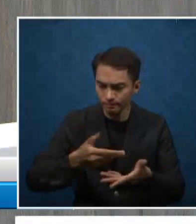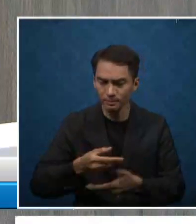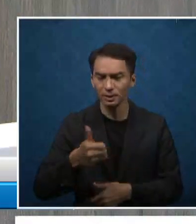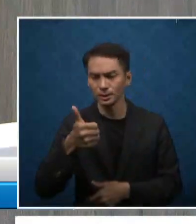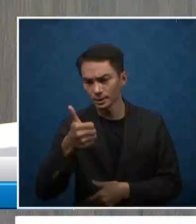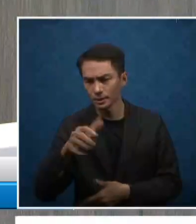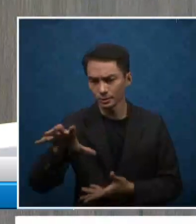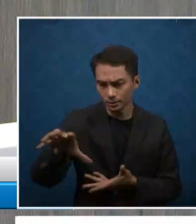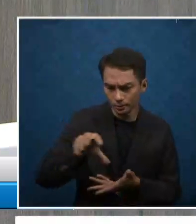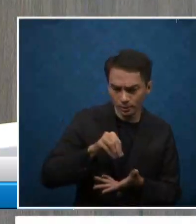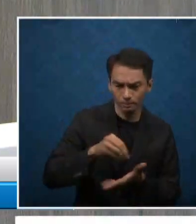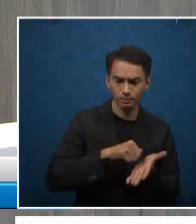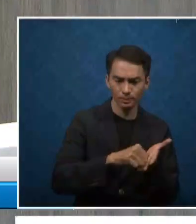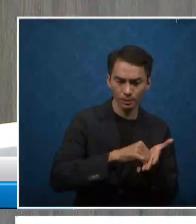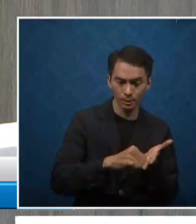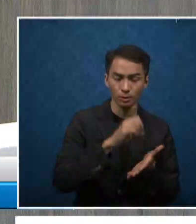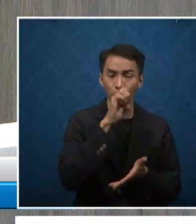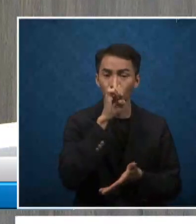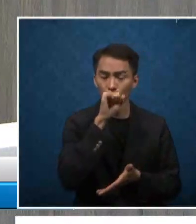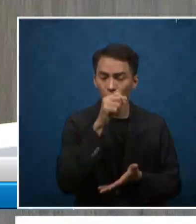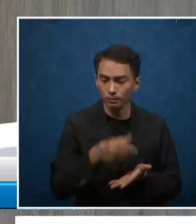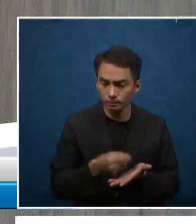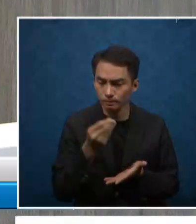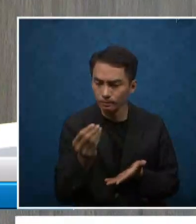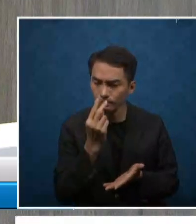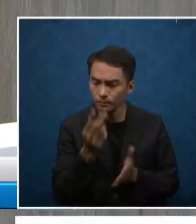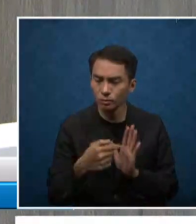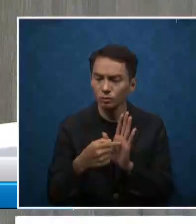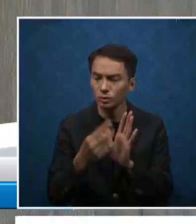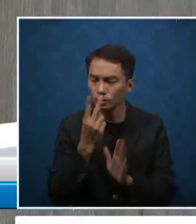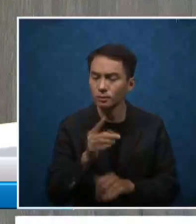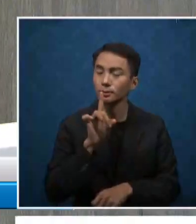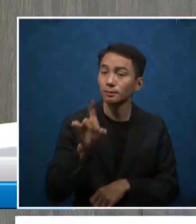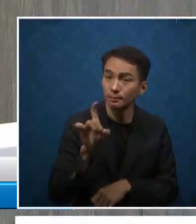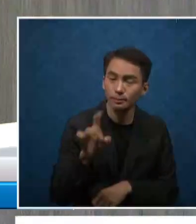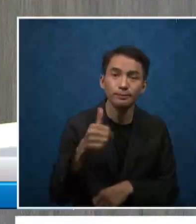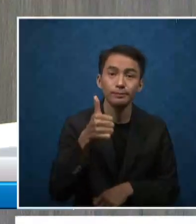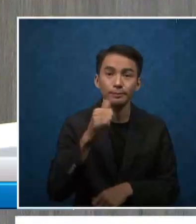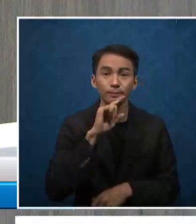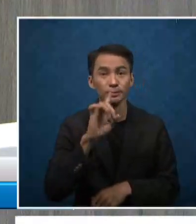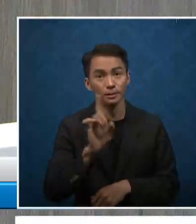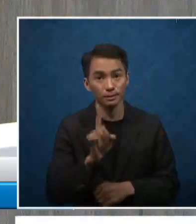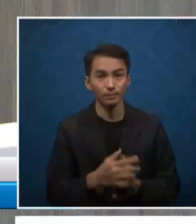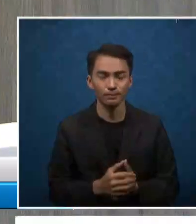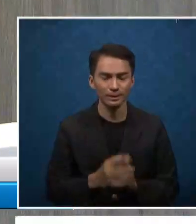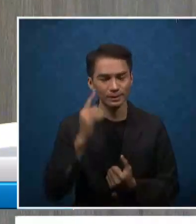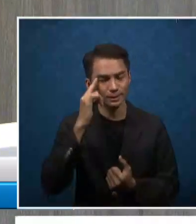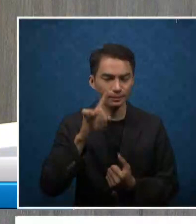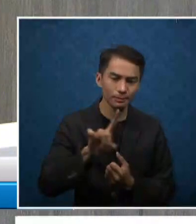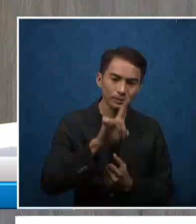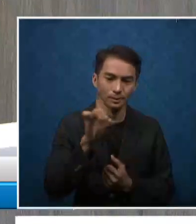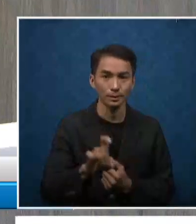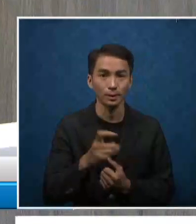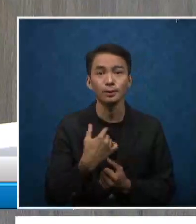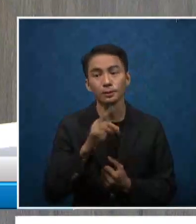มาปรบตูงและกนำส่ที่เราทุดลอง ไปควรสอบถามดว่ เออ เขาจะมคามคดเหนจะ้อนกลบมายั